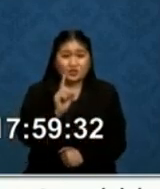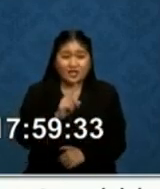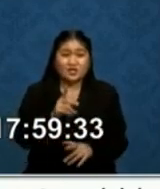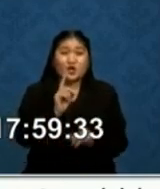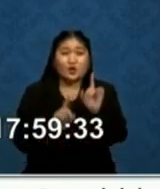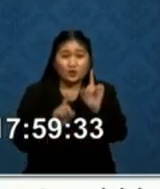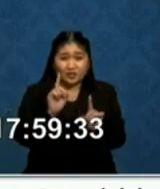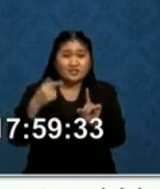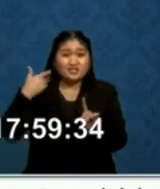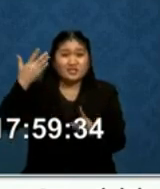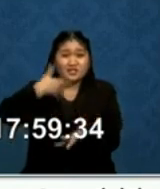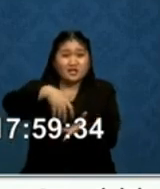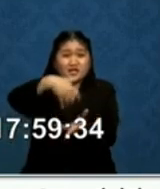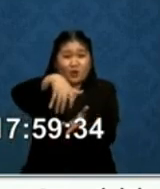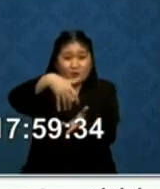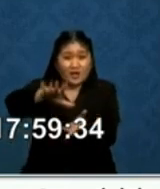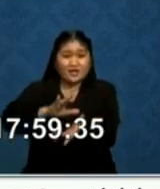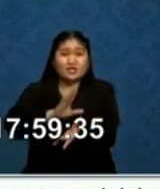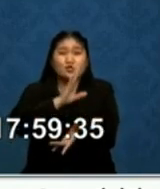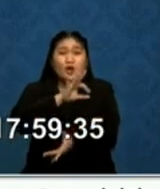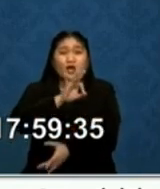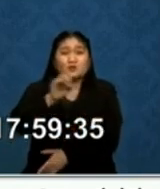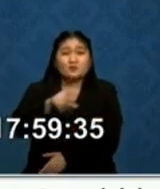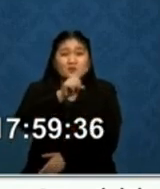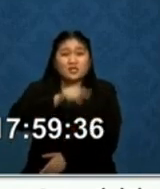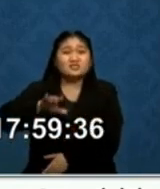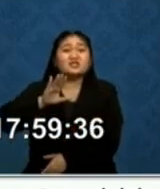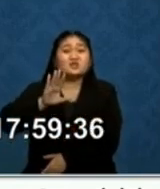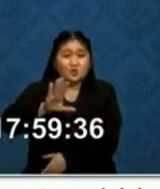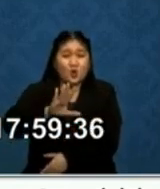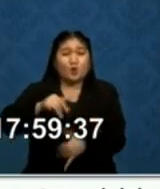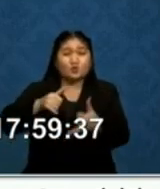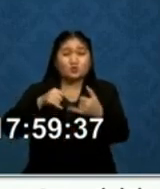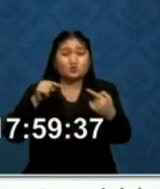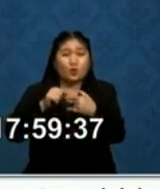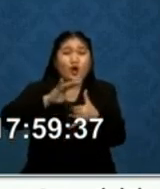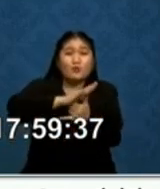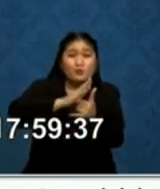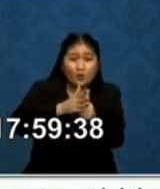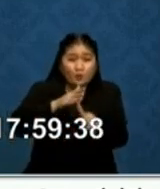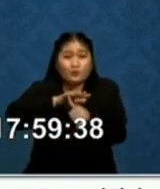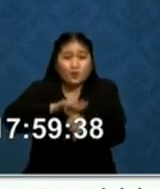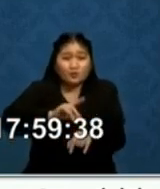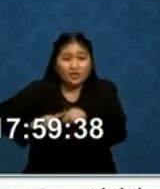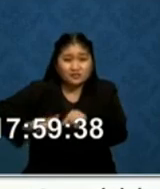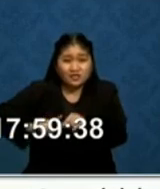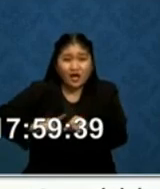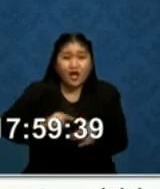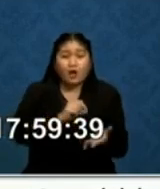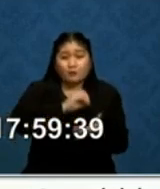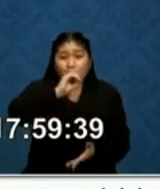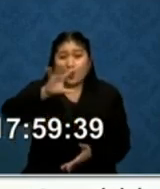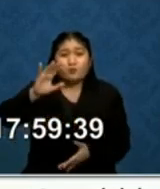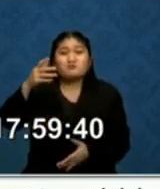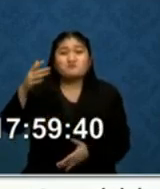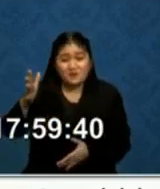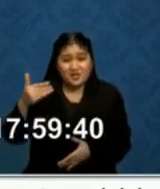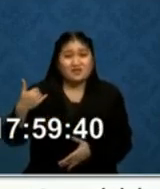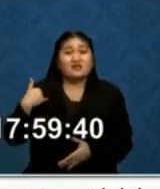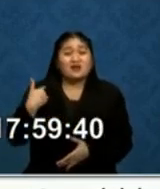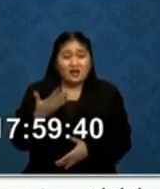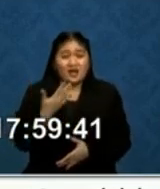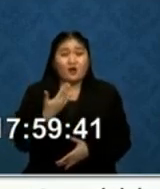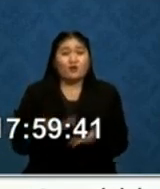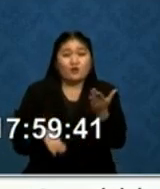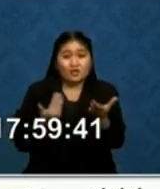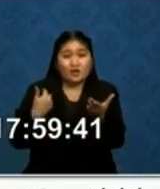ข้างต้นที่ฉันได้กล่าวไปนะคะว่า 90% ของคดีล่วงละเมิดทางเพศในไทยไม่ถูกรายงานนะคะหรือว่า go dismiss นะคะนอก